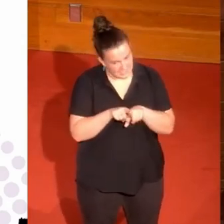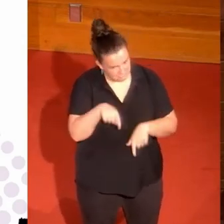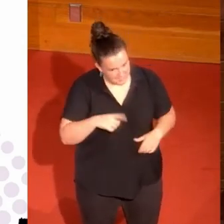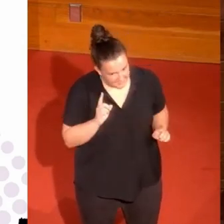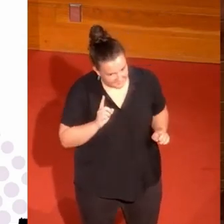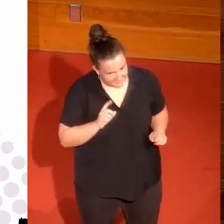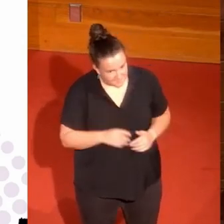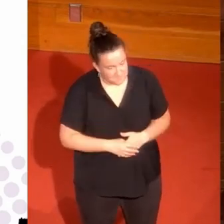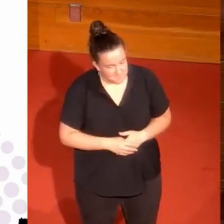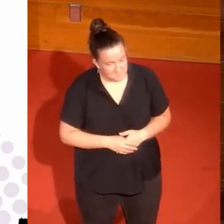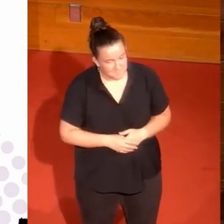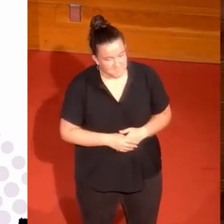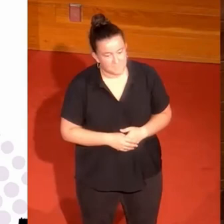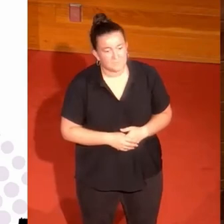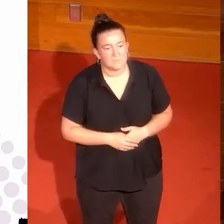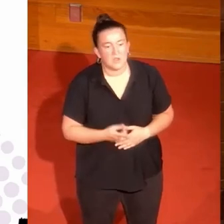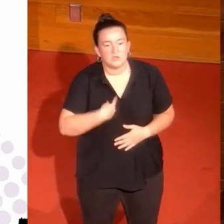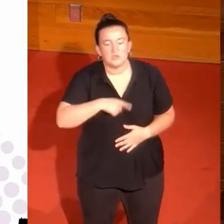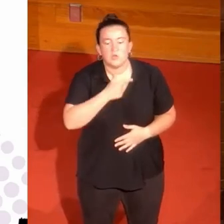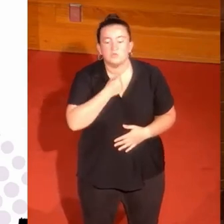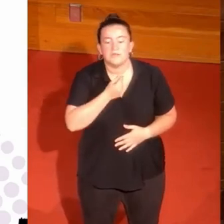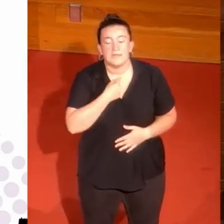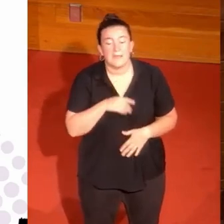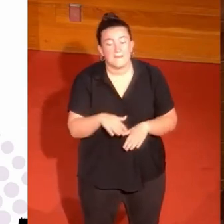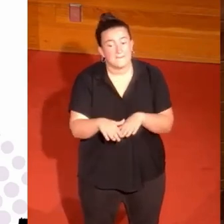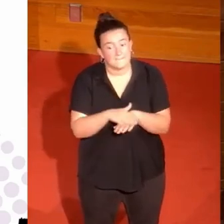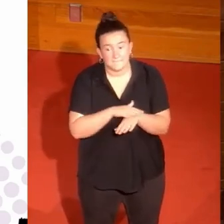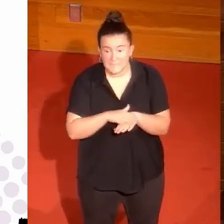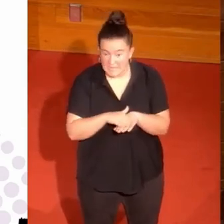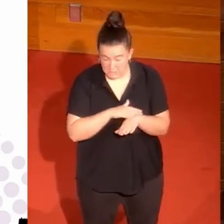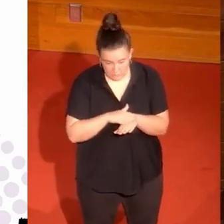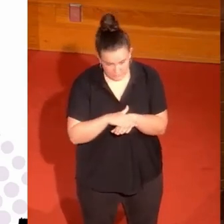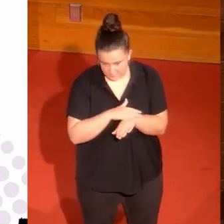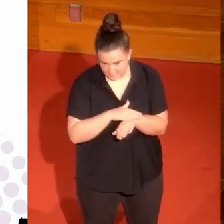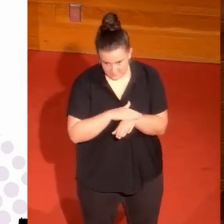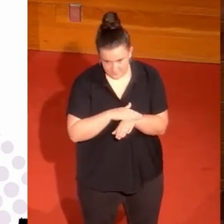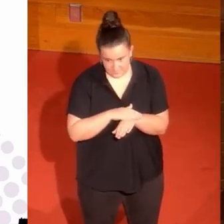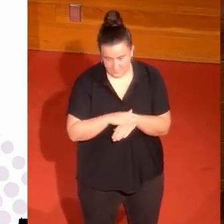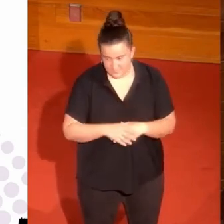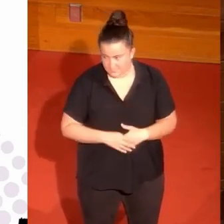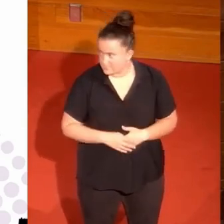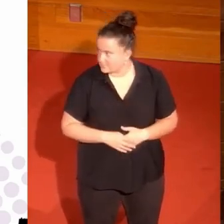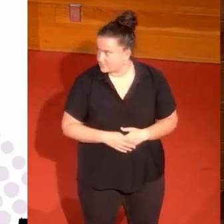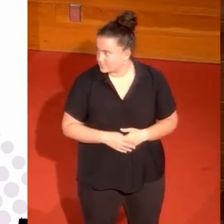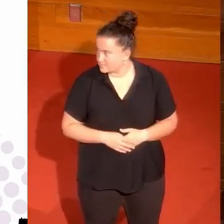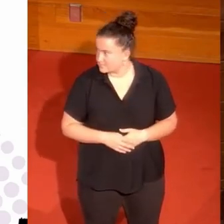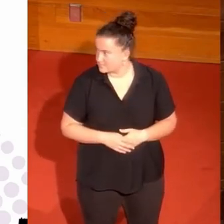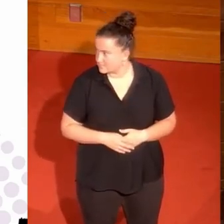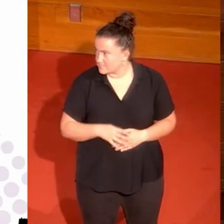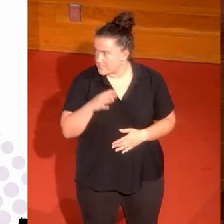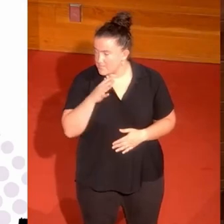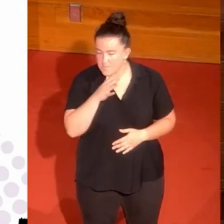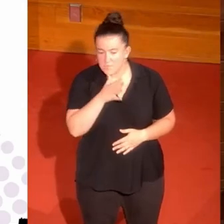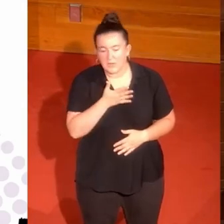eta gatuko l bara esat nahiz eta dena